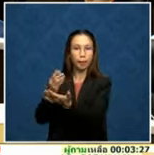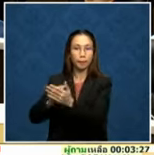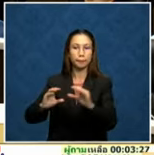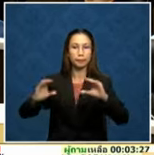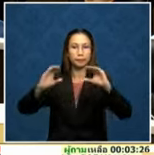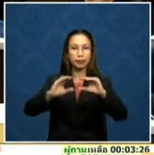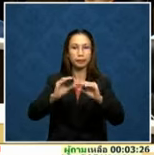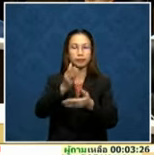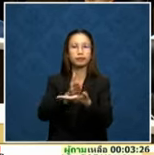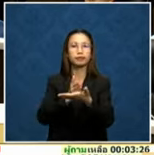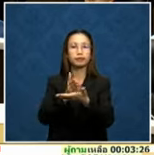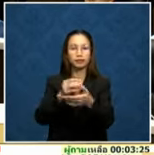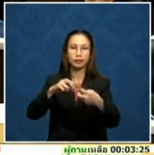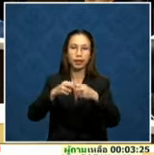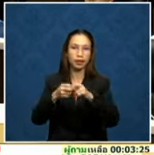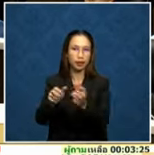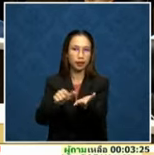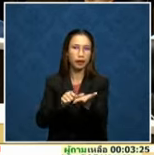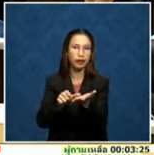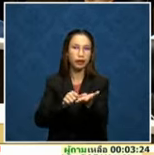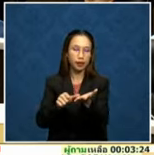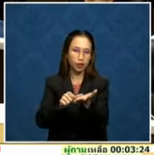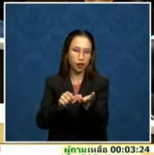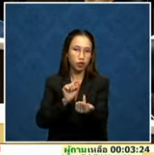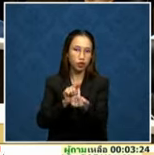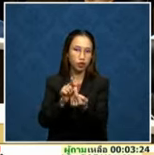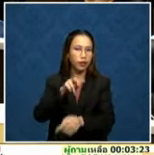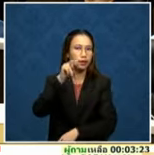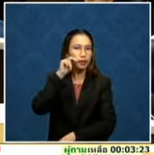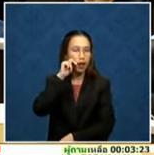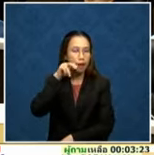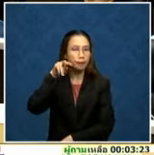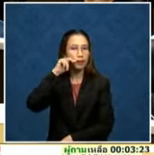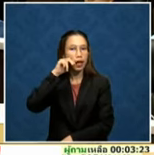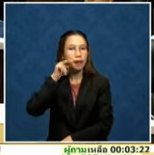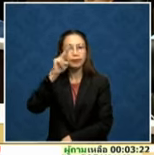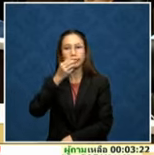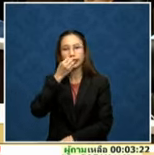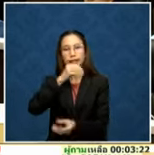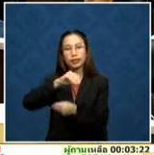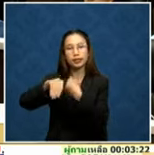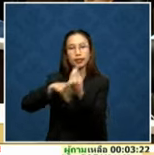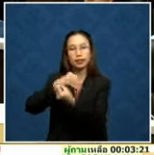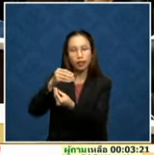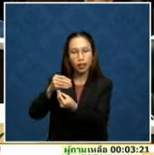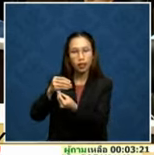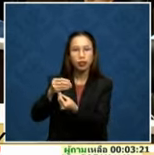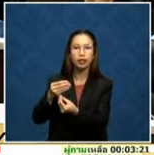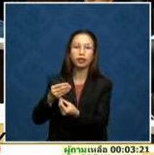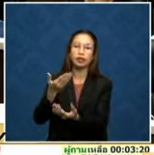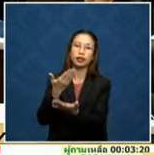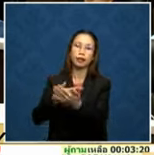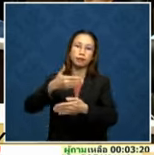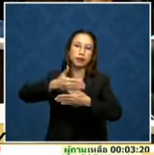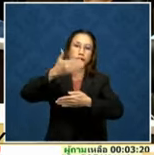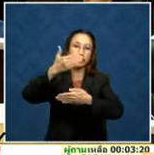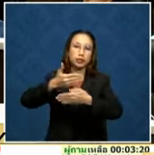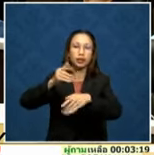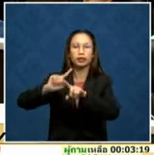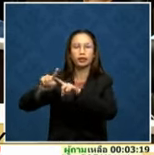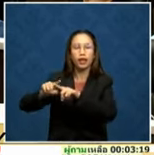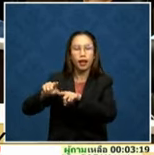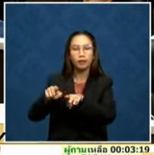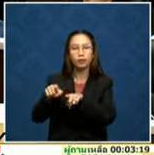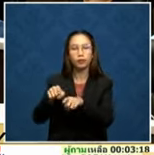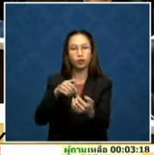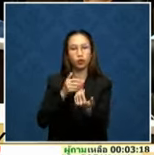้วก็เอาไปใช้ในการแ้ไขปญหาทั้งแ่งน้ำทั้งน้ำปรับปาทั้งการสร้างเกืออะไรต่างๆที่เปเลๆ